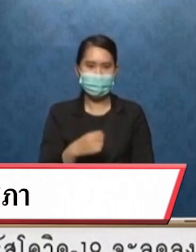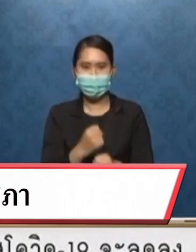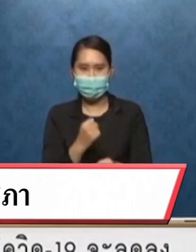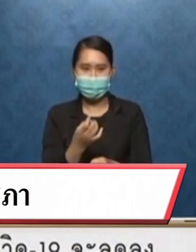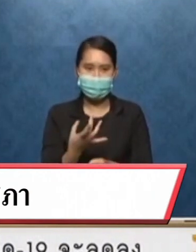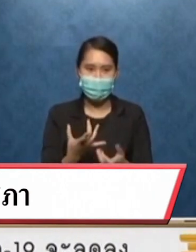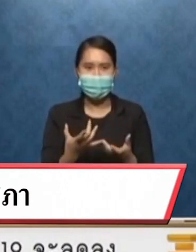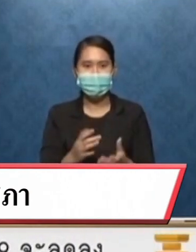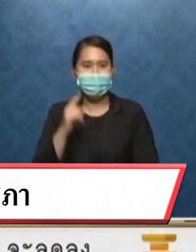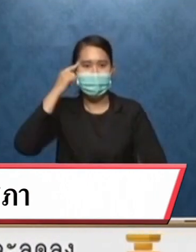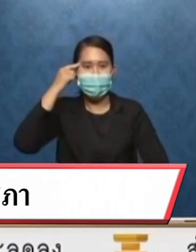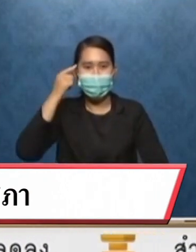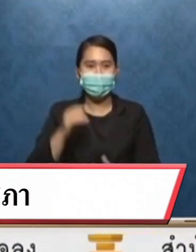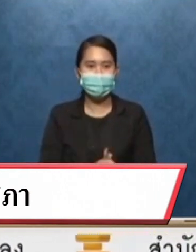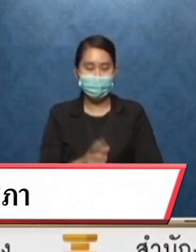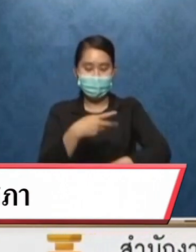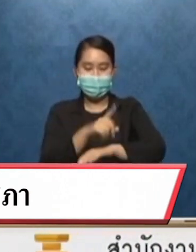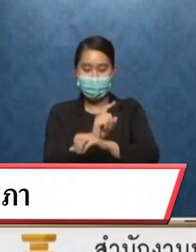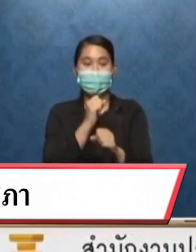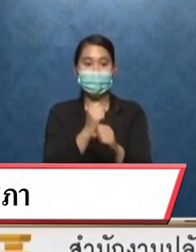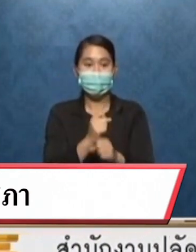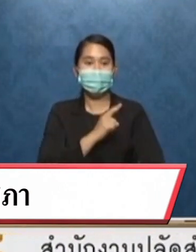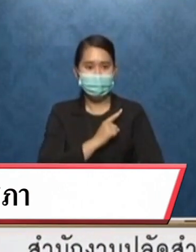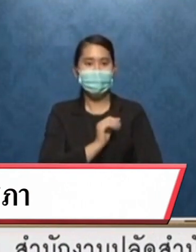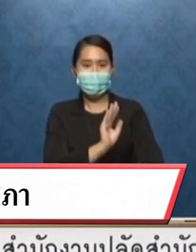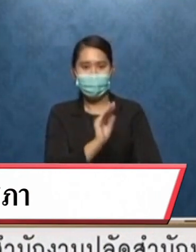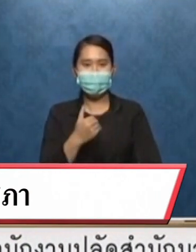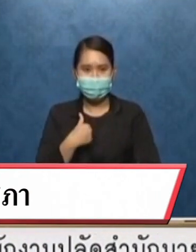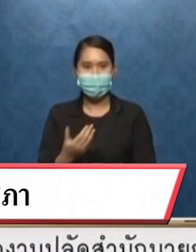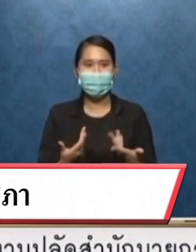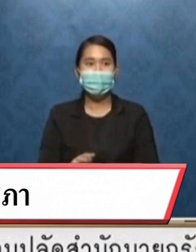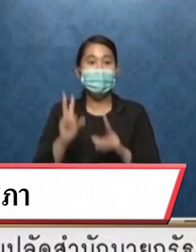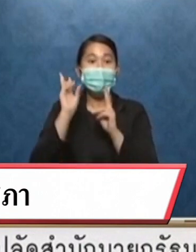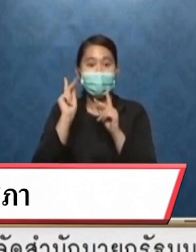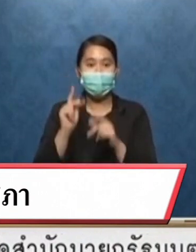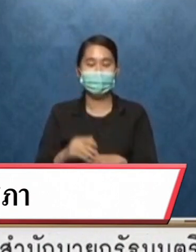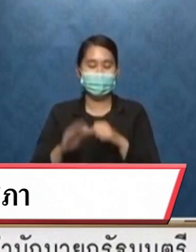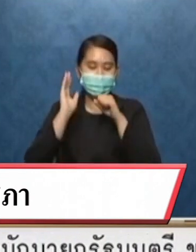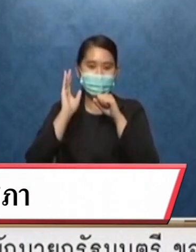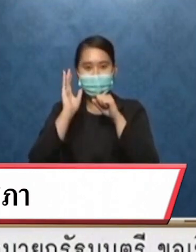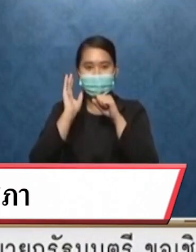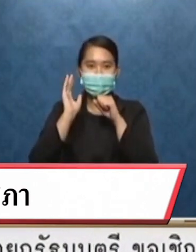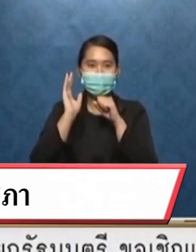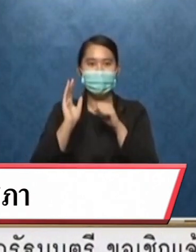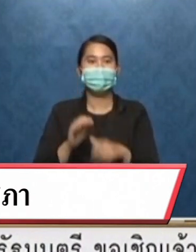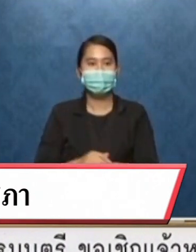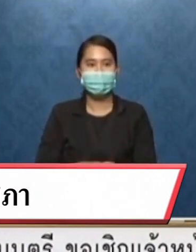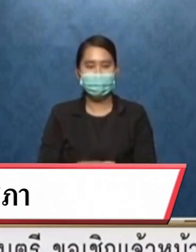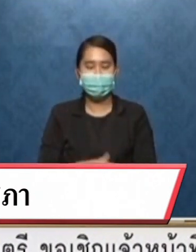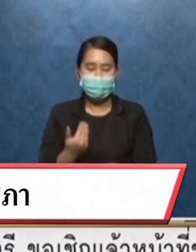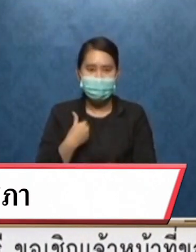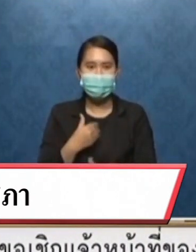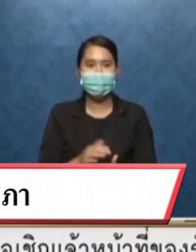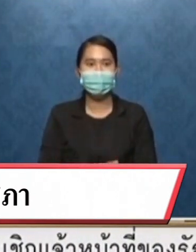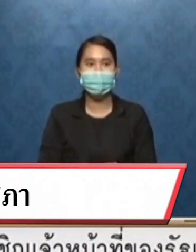ธ์พูดเรื่องลุงพลนะฮะบอกว่าการพาลุงพลมาแถลงข่าวที่สภาเนี่ยดูแล้วเนี่ยไม่ค่อยโอเ